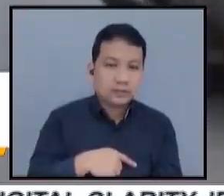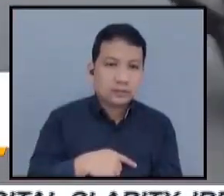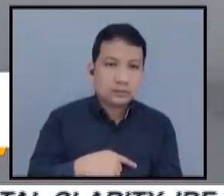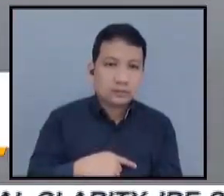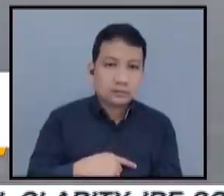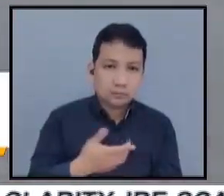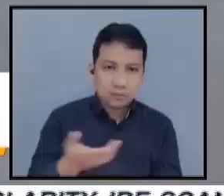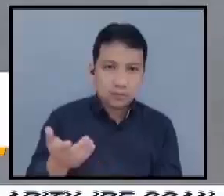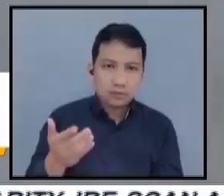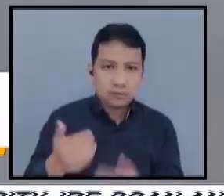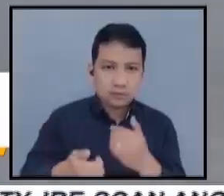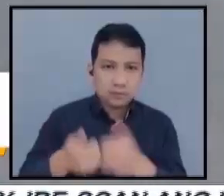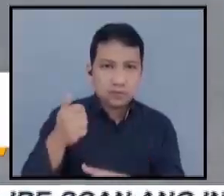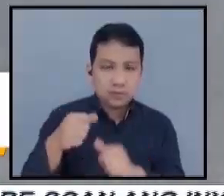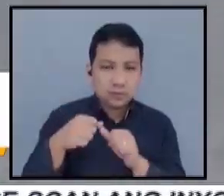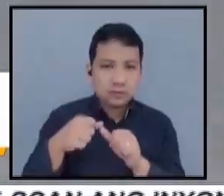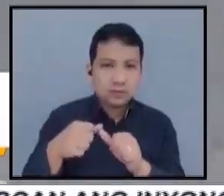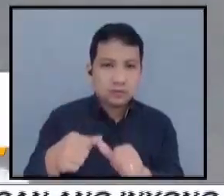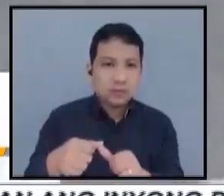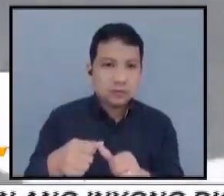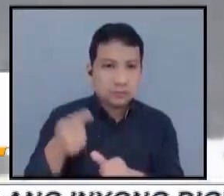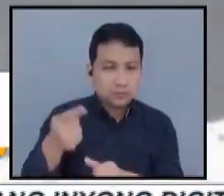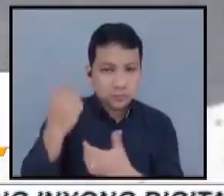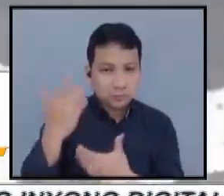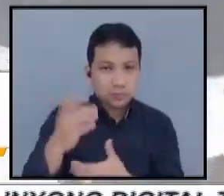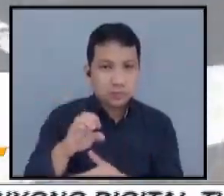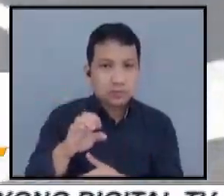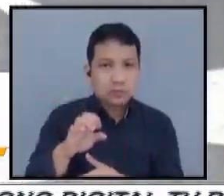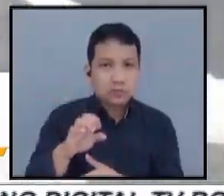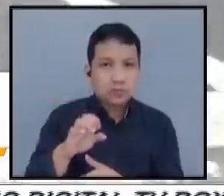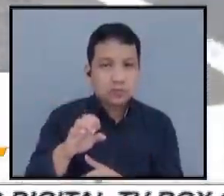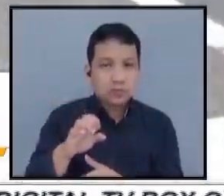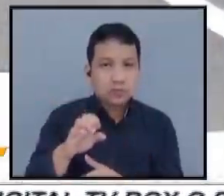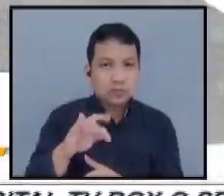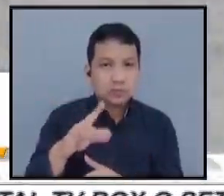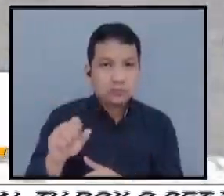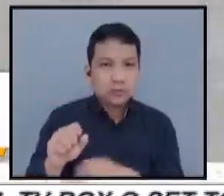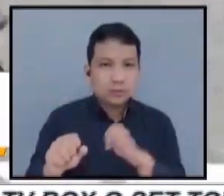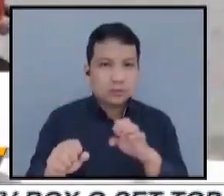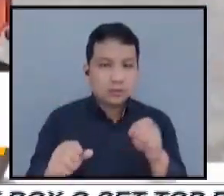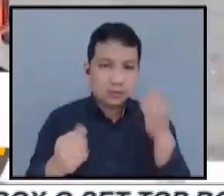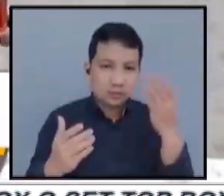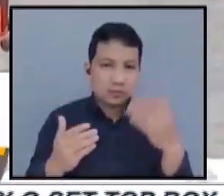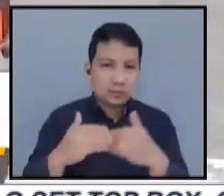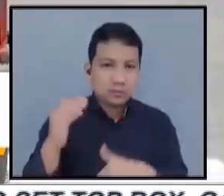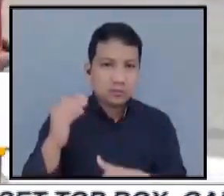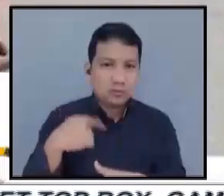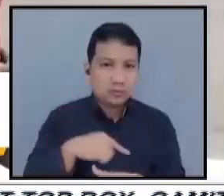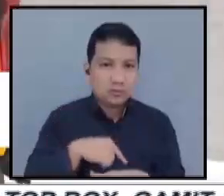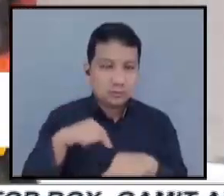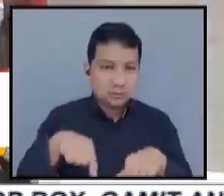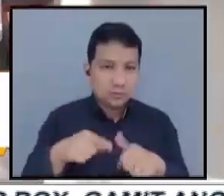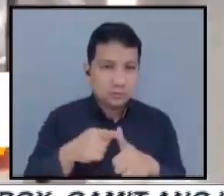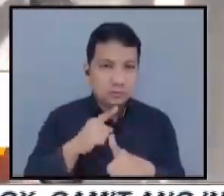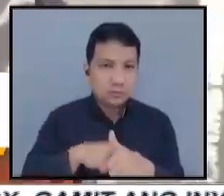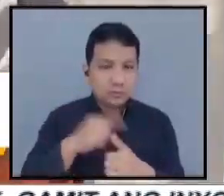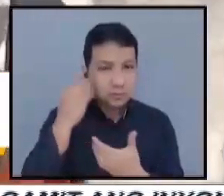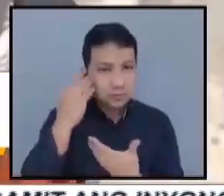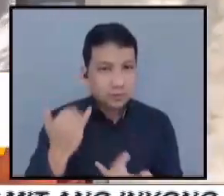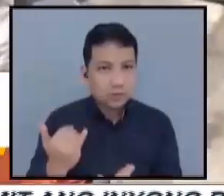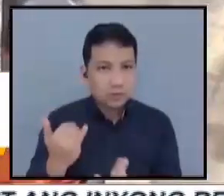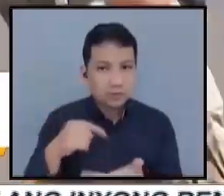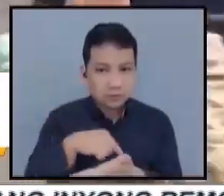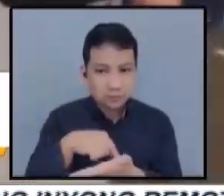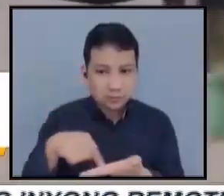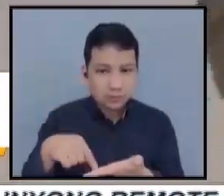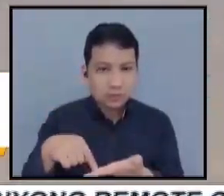magpapatuloy naman ang paninita sa mga e-bikes at e-trikes na dadaan sa mga pangunahing kalsada. Pero kung ngayong linggo, puro sita